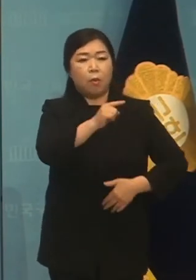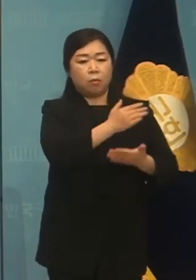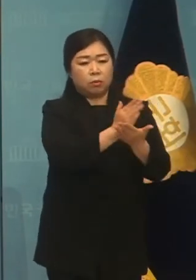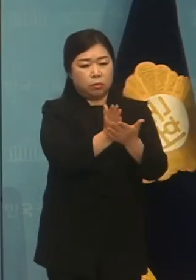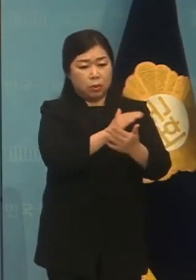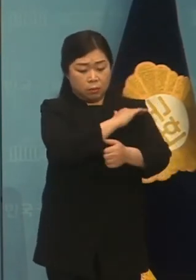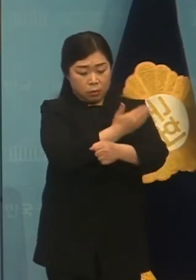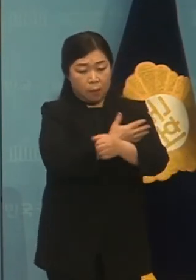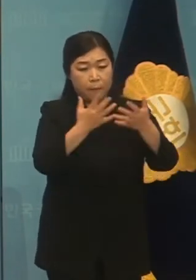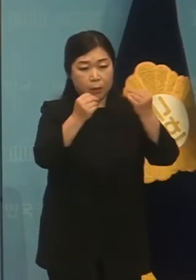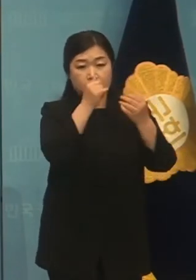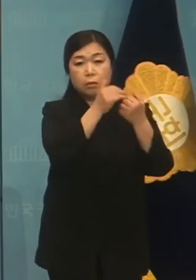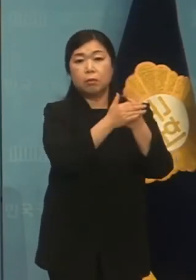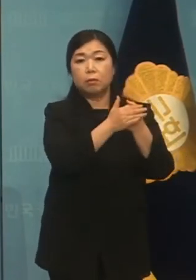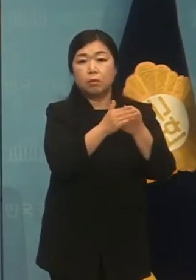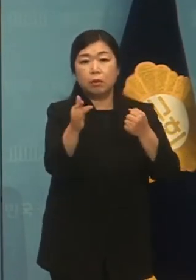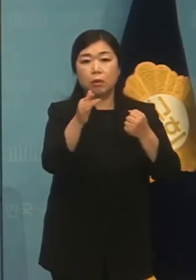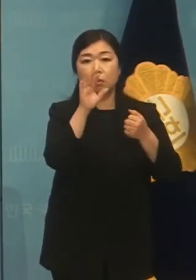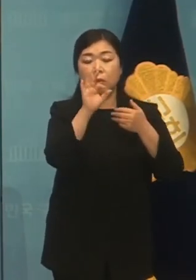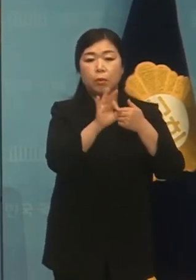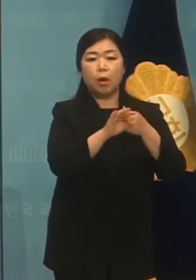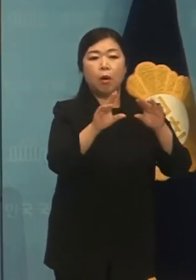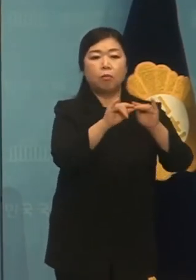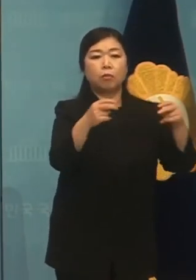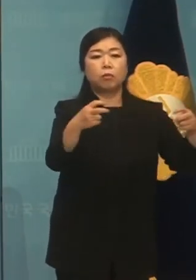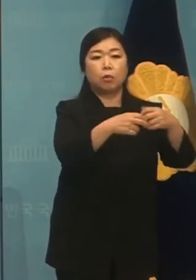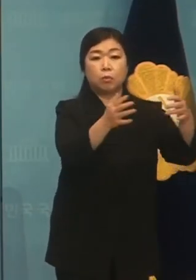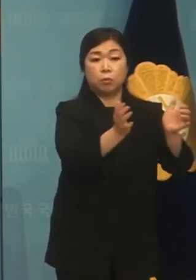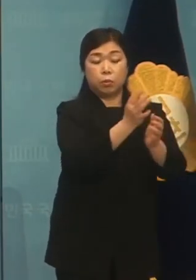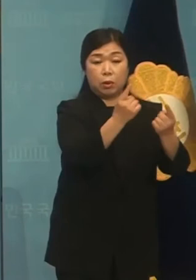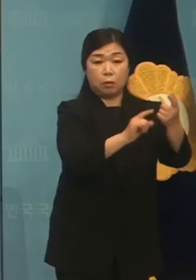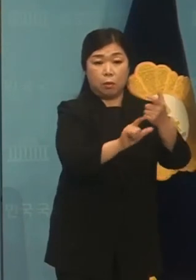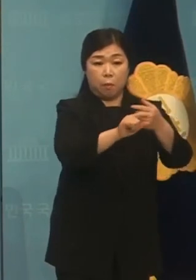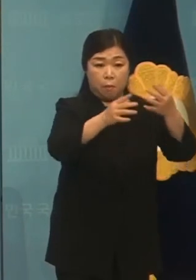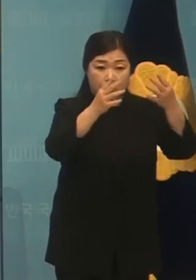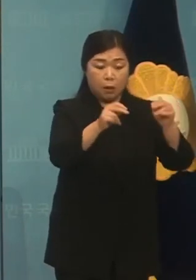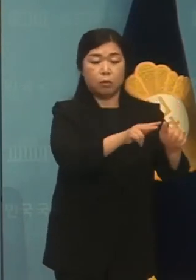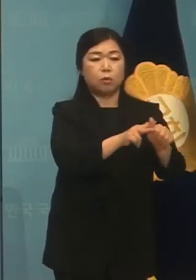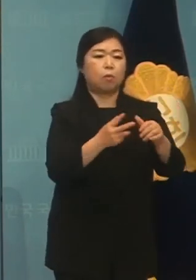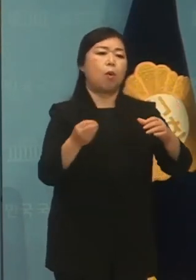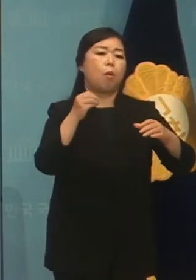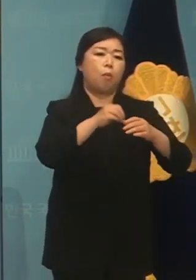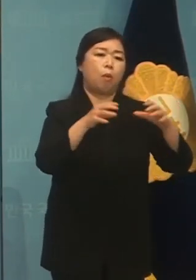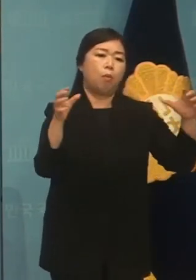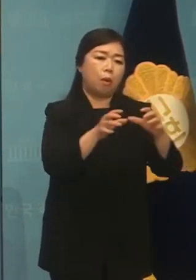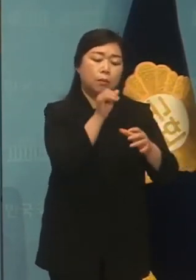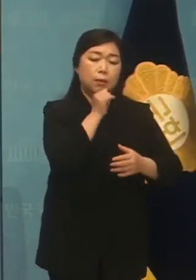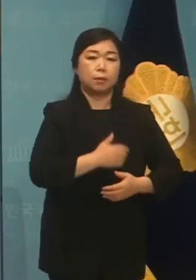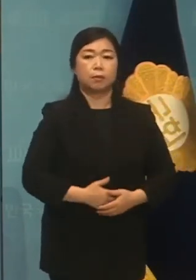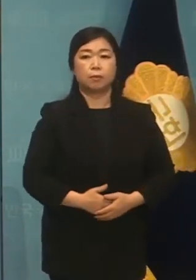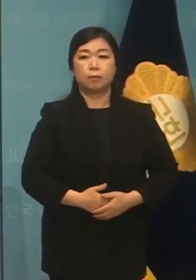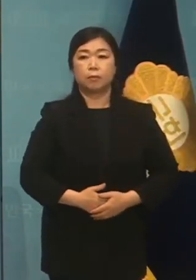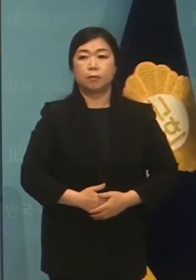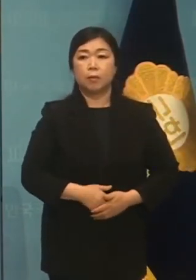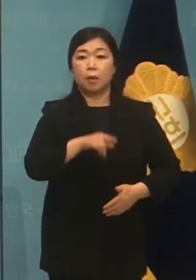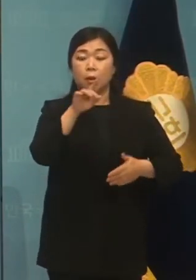때문에 어떻게 보면 국토부보다도 더 많은 정보가 여기에 모여듭니다.